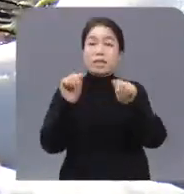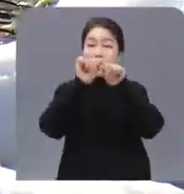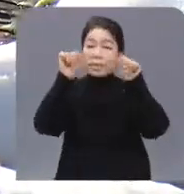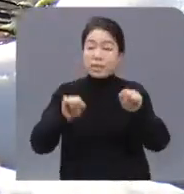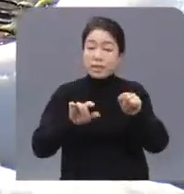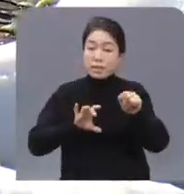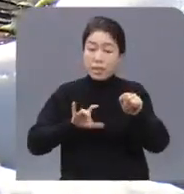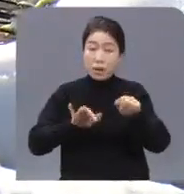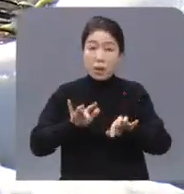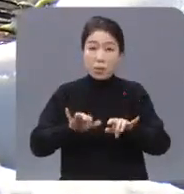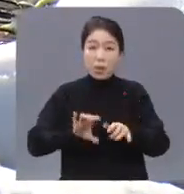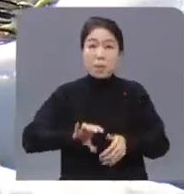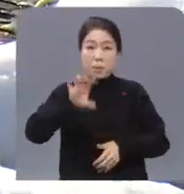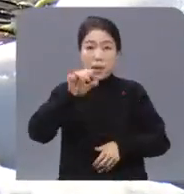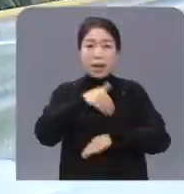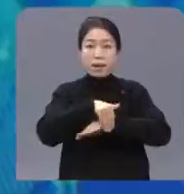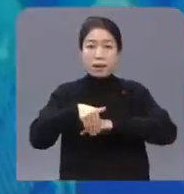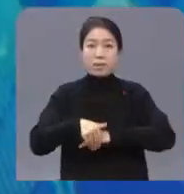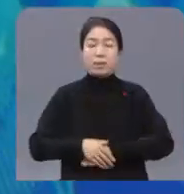예정입니다